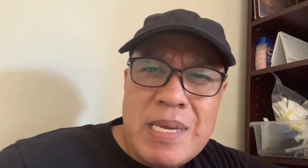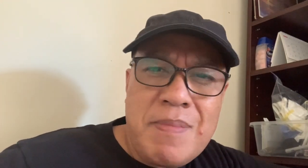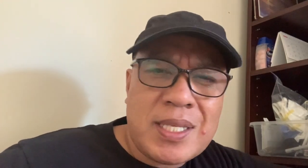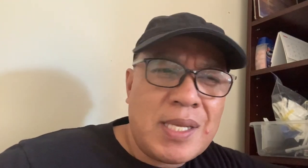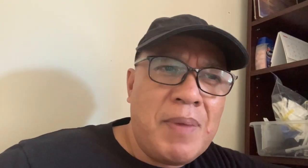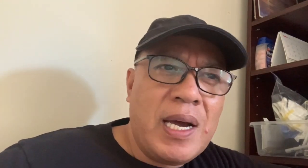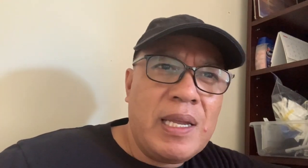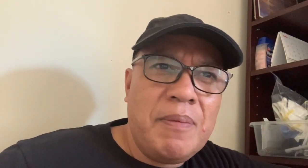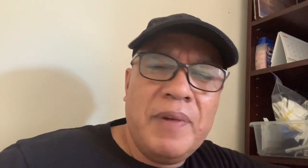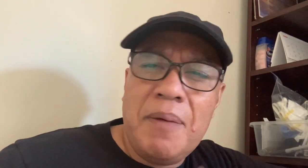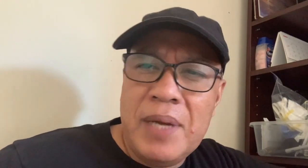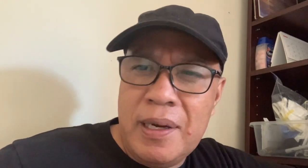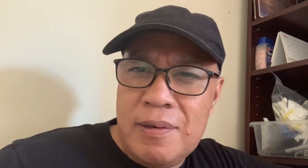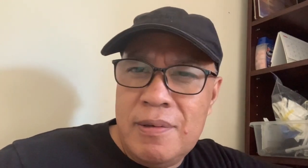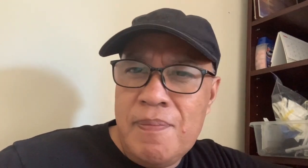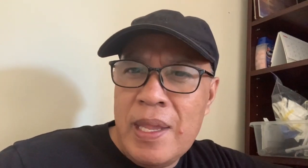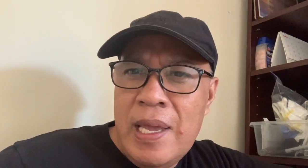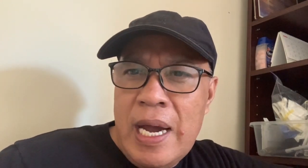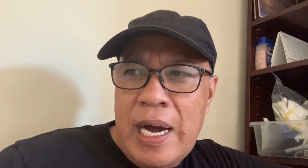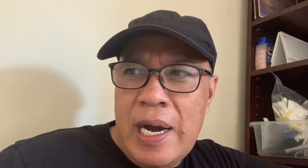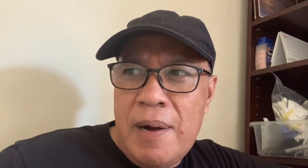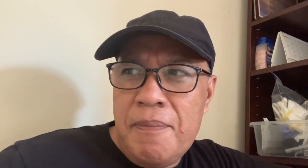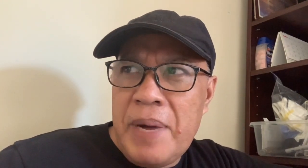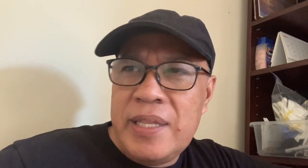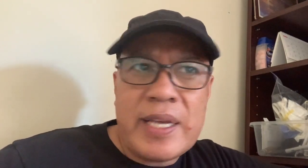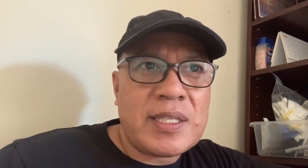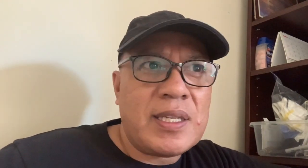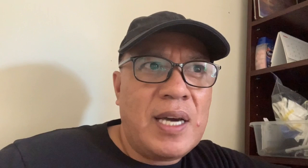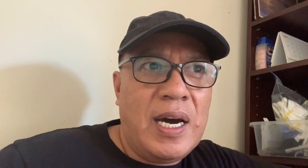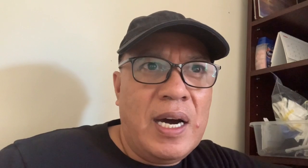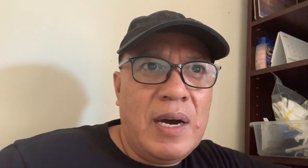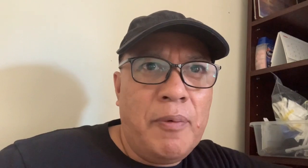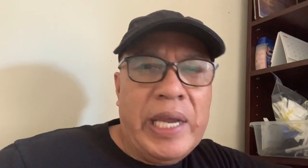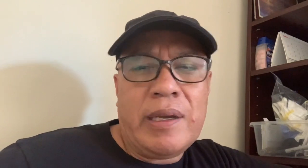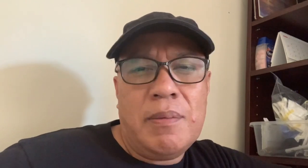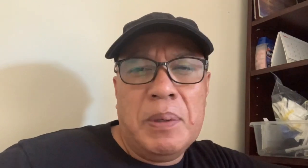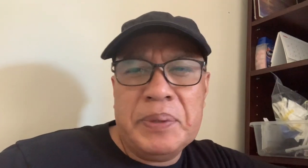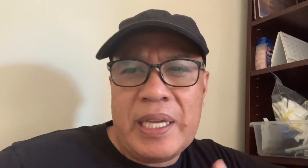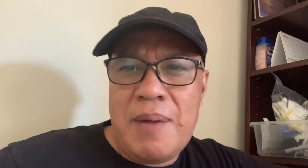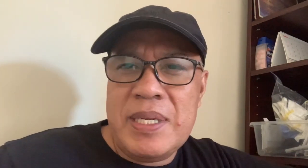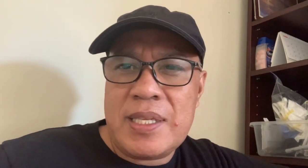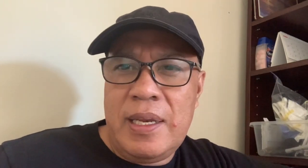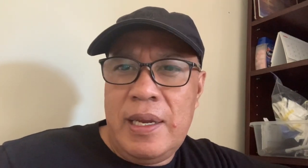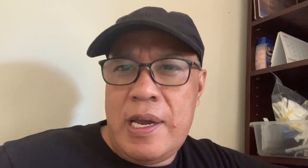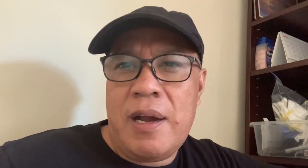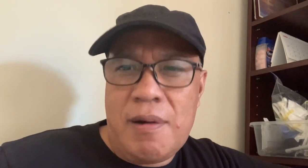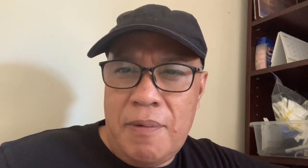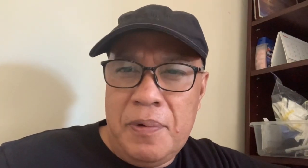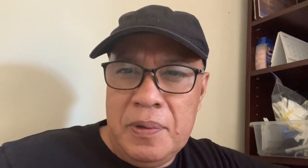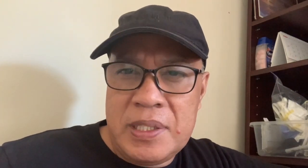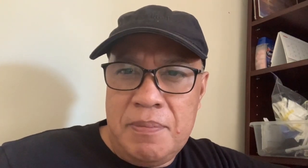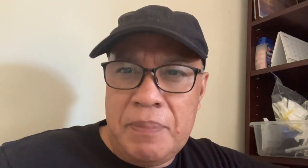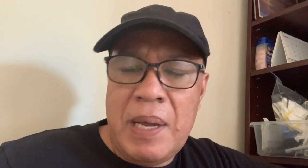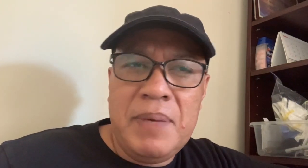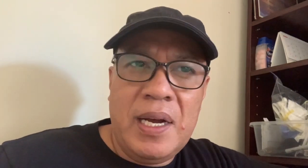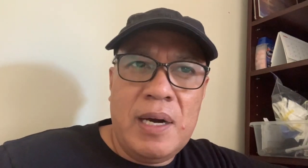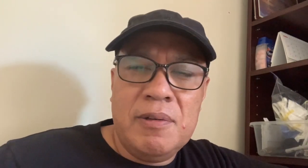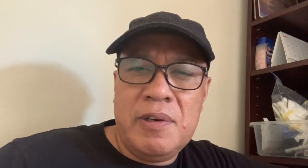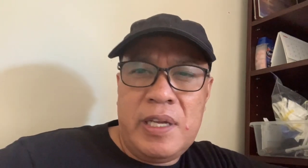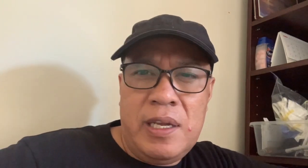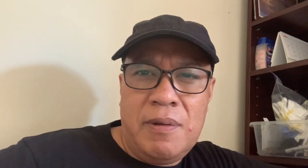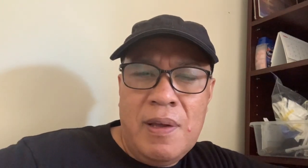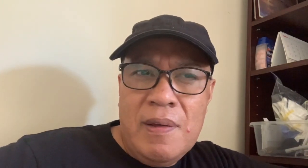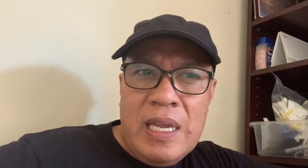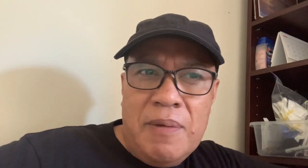kang mamimiss ng mga i-vlog ko. By next week, pupunta kami sa Niagara Falls, mag-vlog